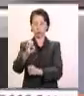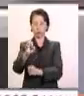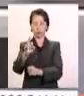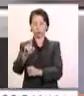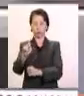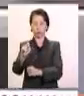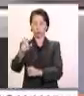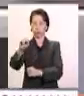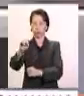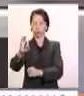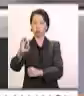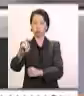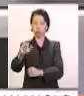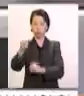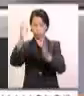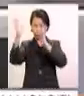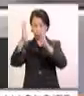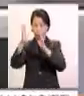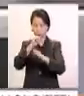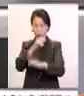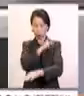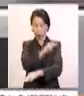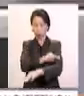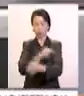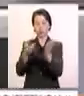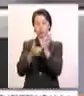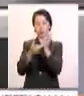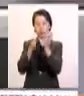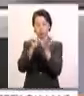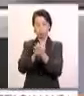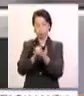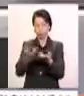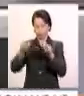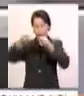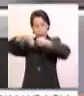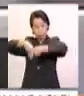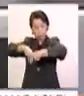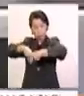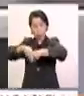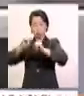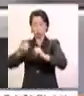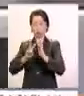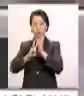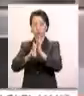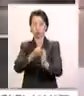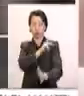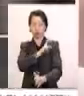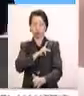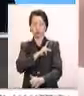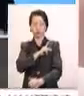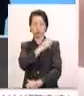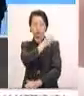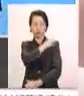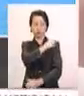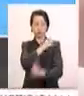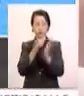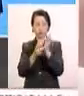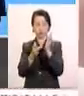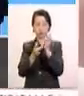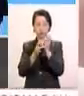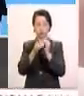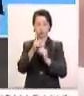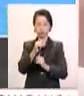bagi membantu usahawan tempatan menguasai teknologi tersebut. MIMOS berhad diwakili oleh Ketua Pegawai Teknologinya T. Le